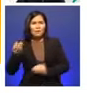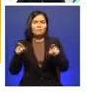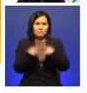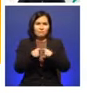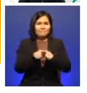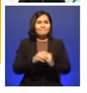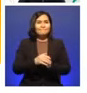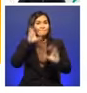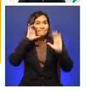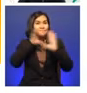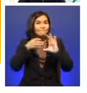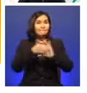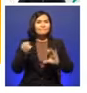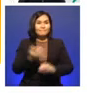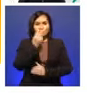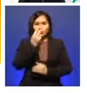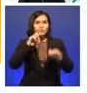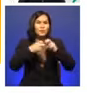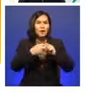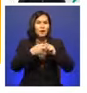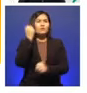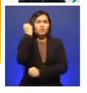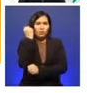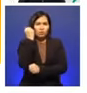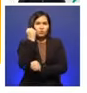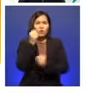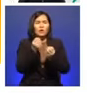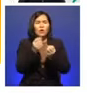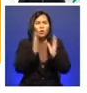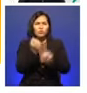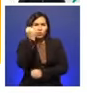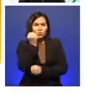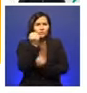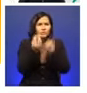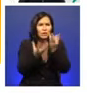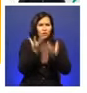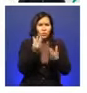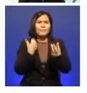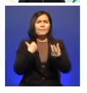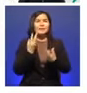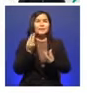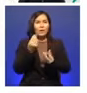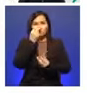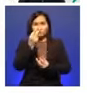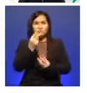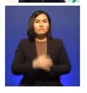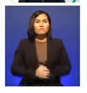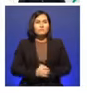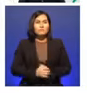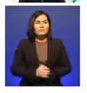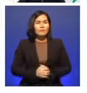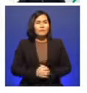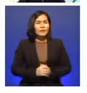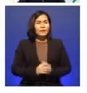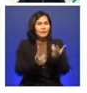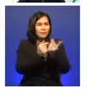ดงถึง เส้นความยากจนและสัดส่วนของคนจนนะครับขอเปลี่ยนสไลด์ด้วยนะครับแล้วก็จำนวนคนจนตั้งแต่ปี